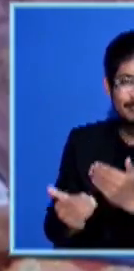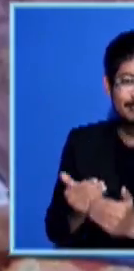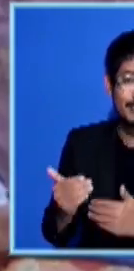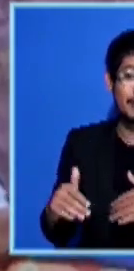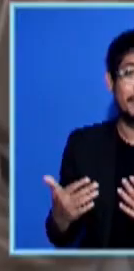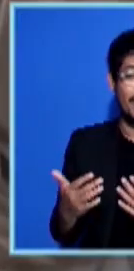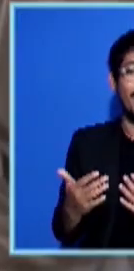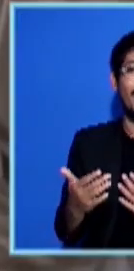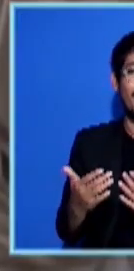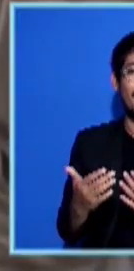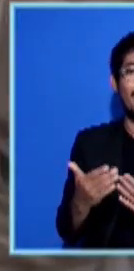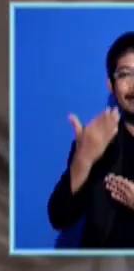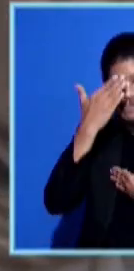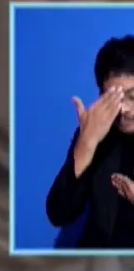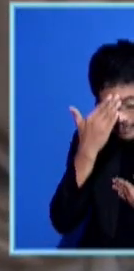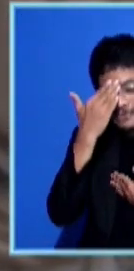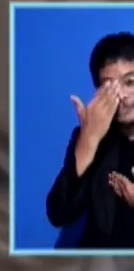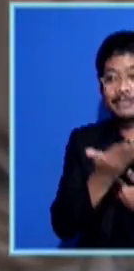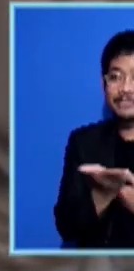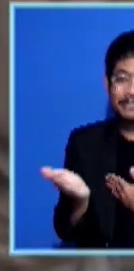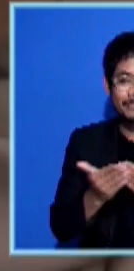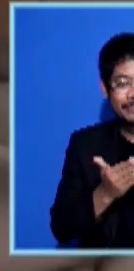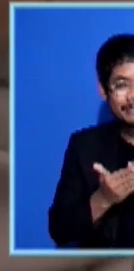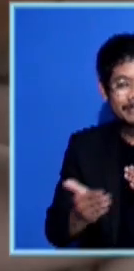hati dan tidak merasa lebih dari yang lain.